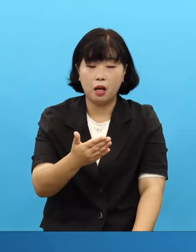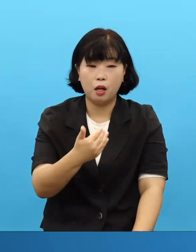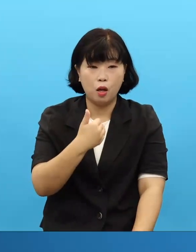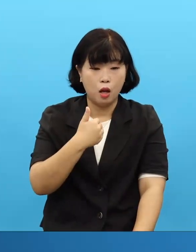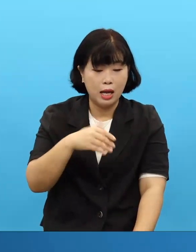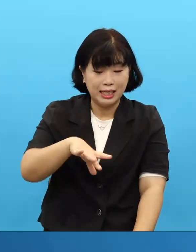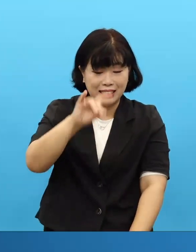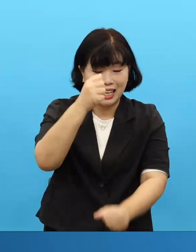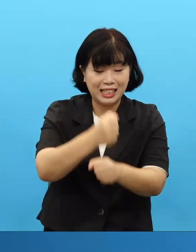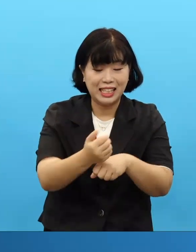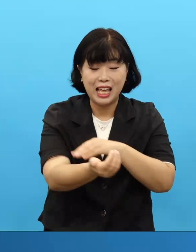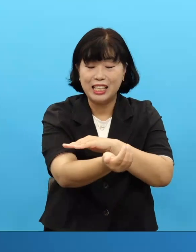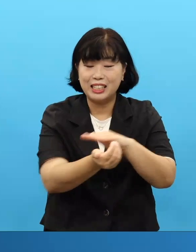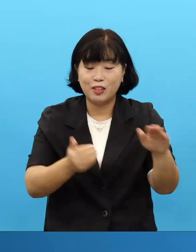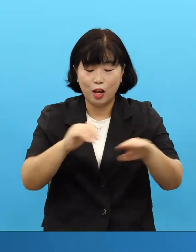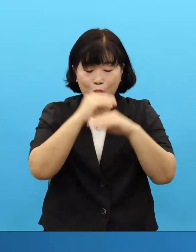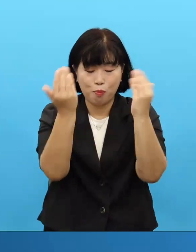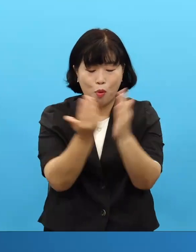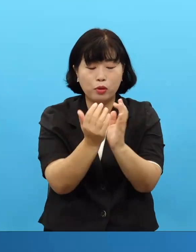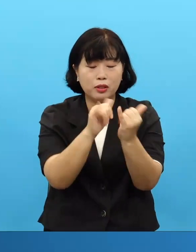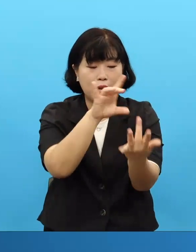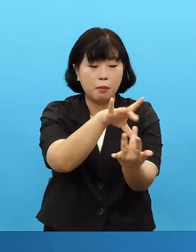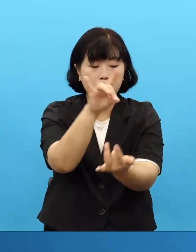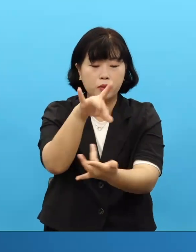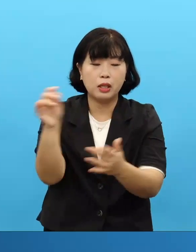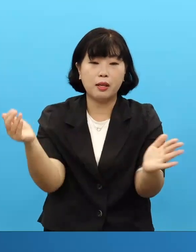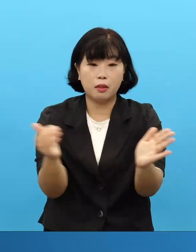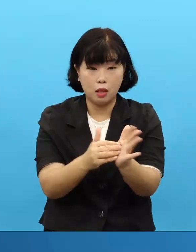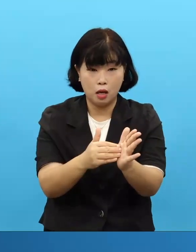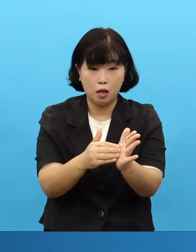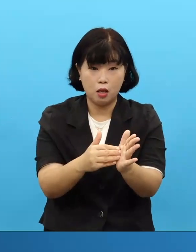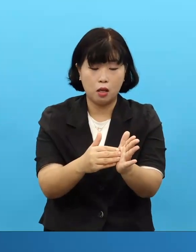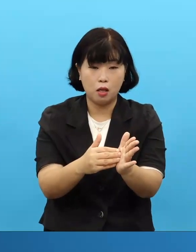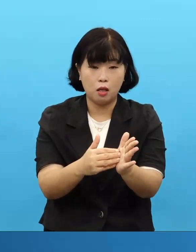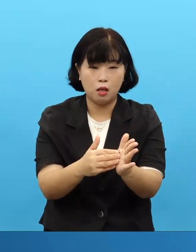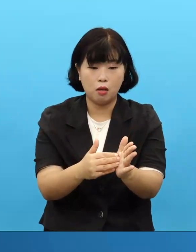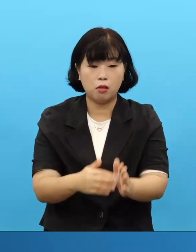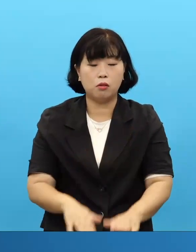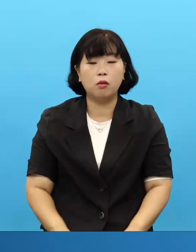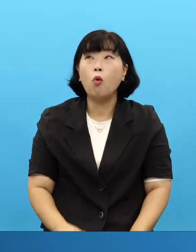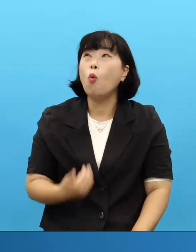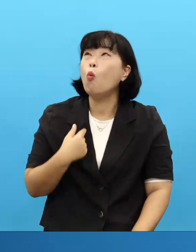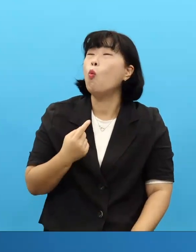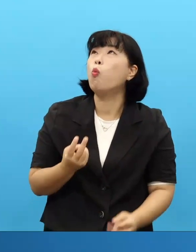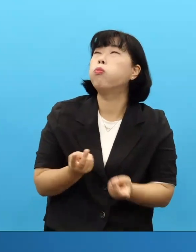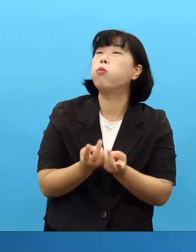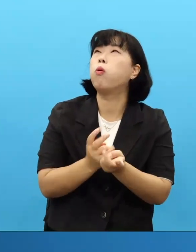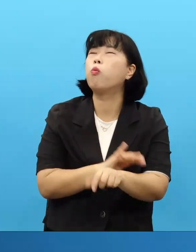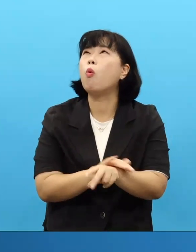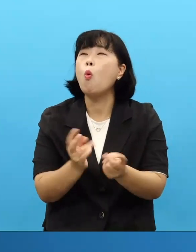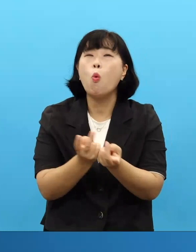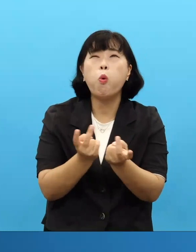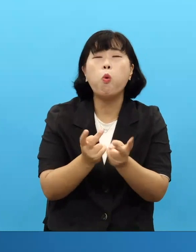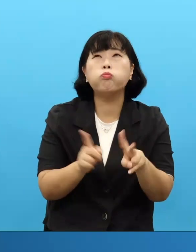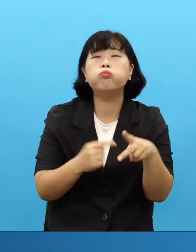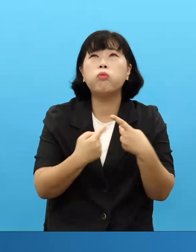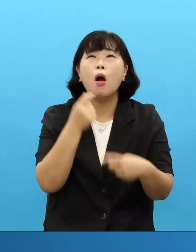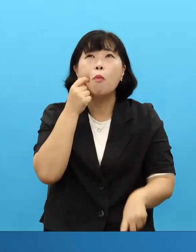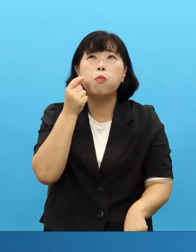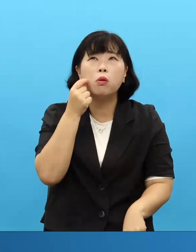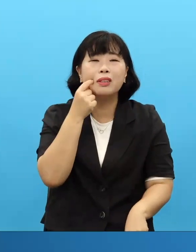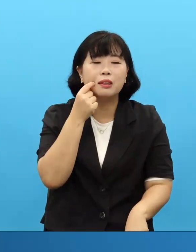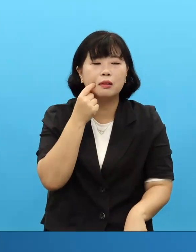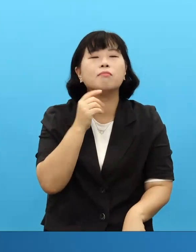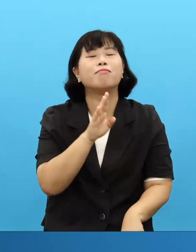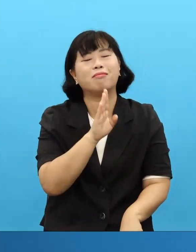어떻게 창세전에 모든 사람 선택합니까? 하나님, 그러니까 하나님이지. How were we called before the time of creation? It's possible because He is